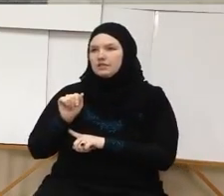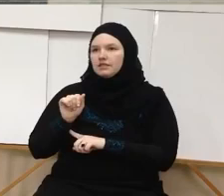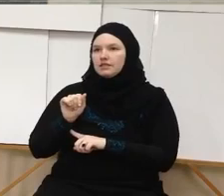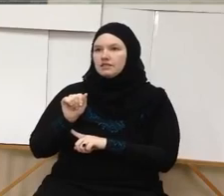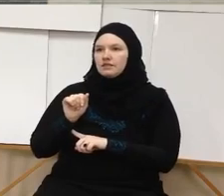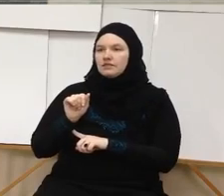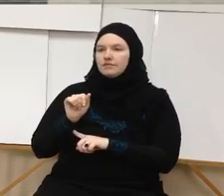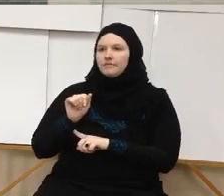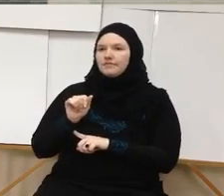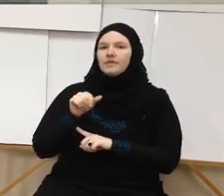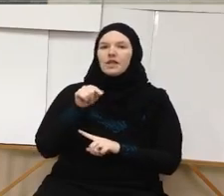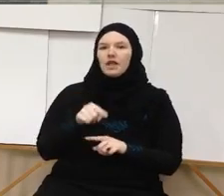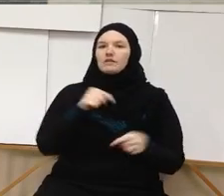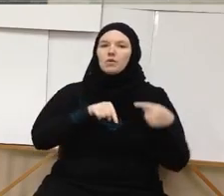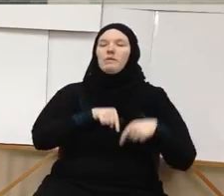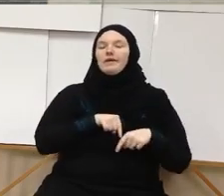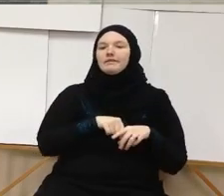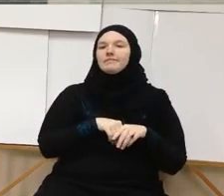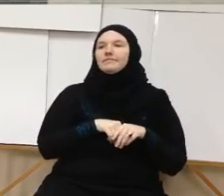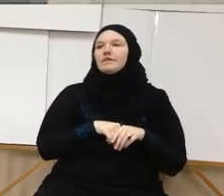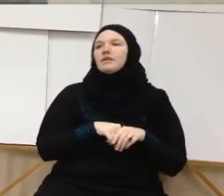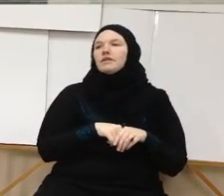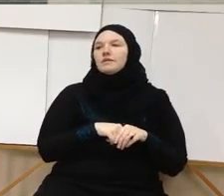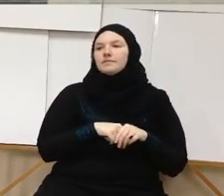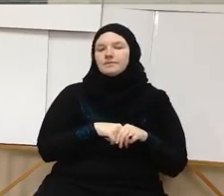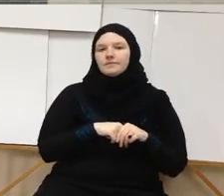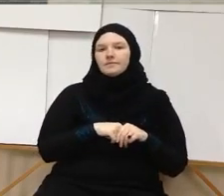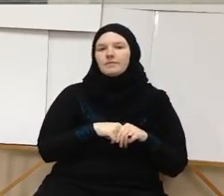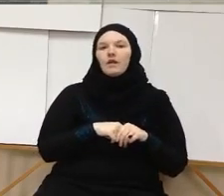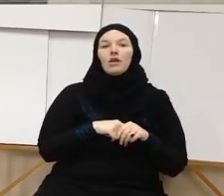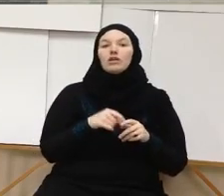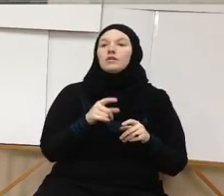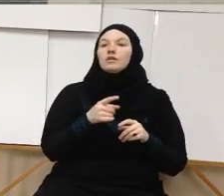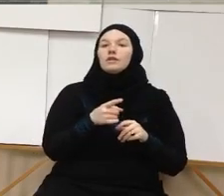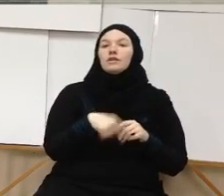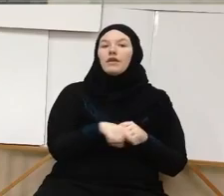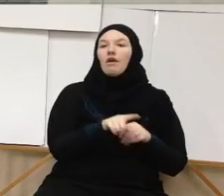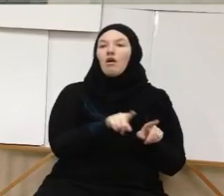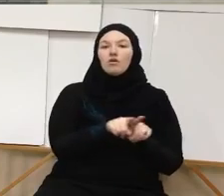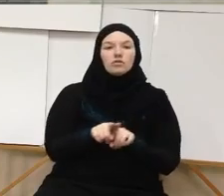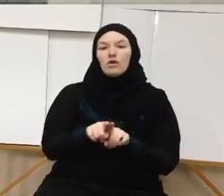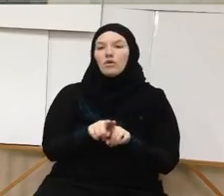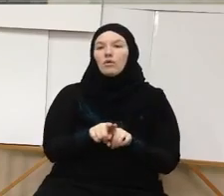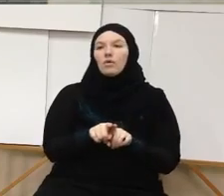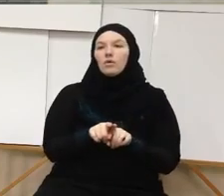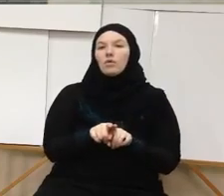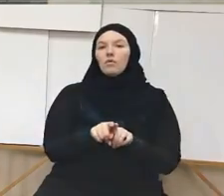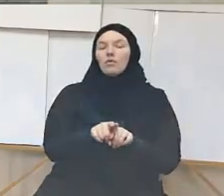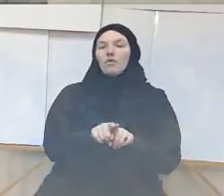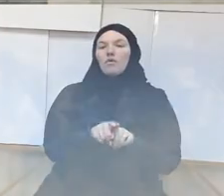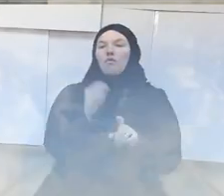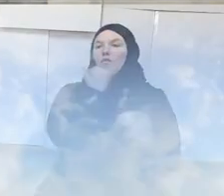راجع. And Yahud means he goes back. Do they also not go back on